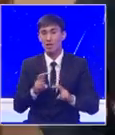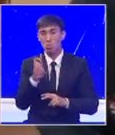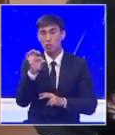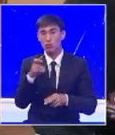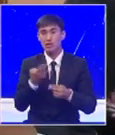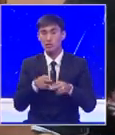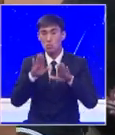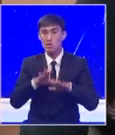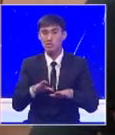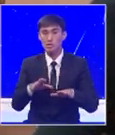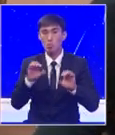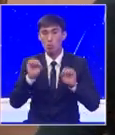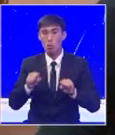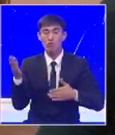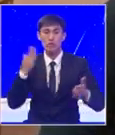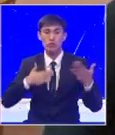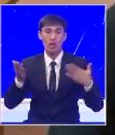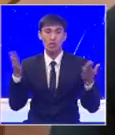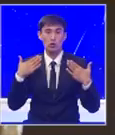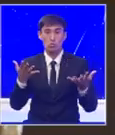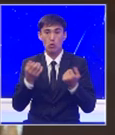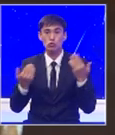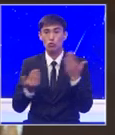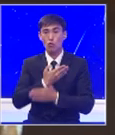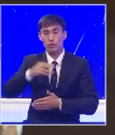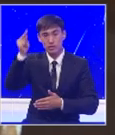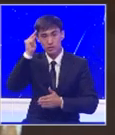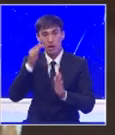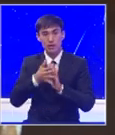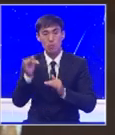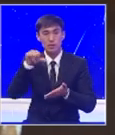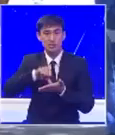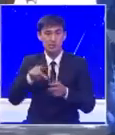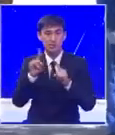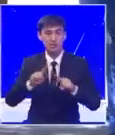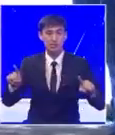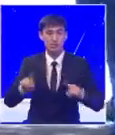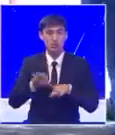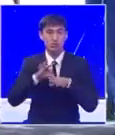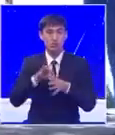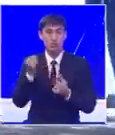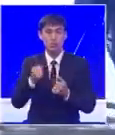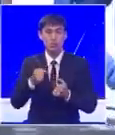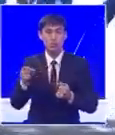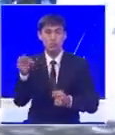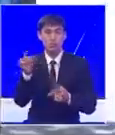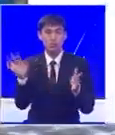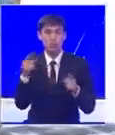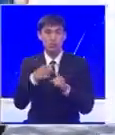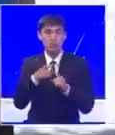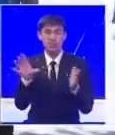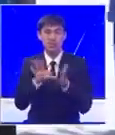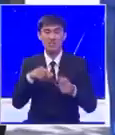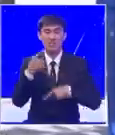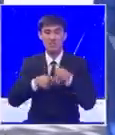место, где они могут не только весело отдохнуть, но и получить новые знания, посетить интересные экскурсии и получить заряд позитивной энергии на весь